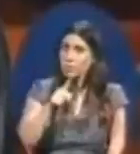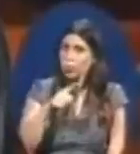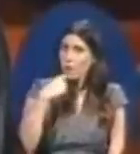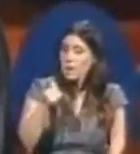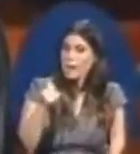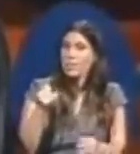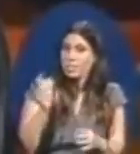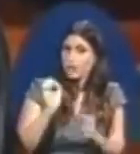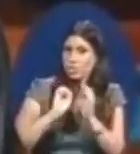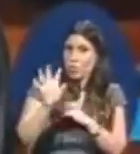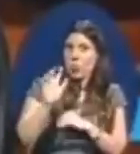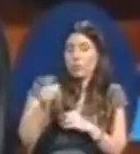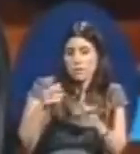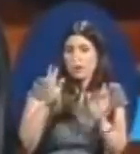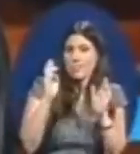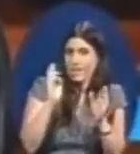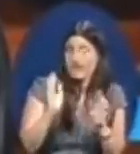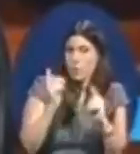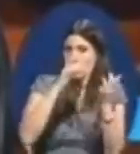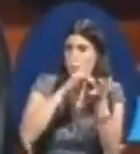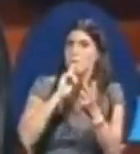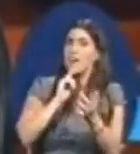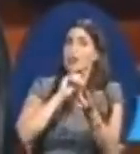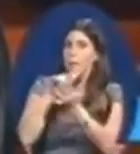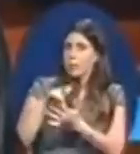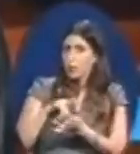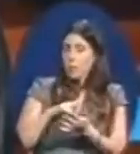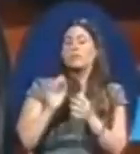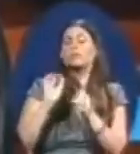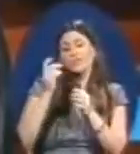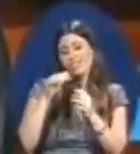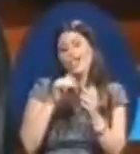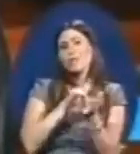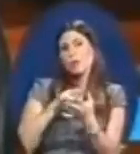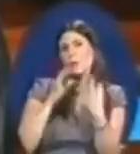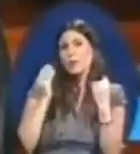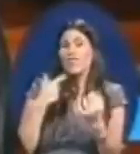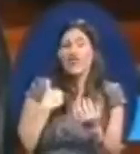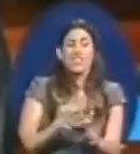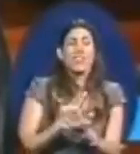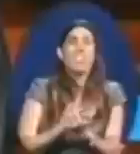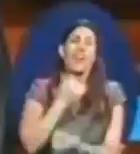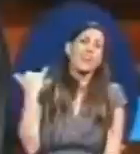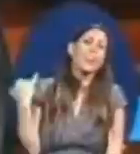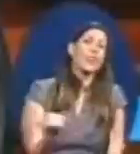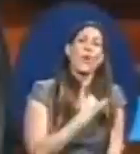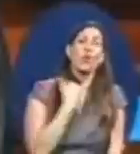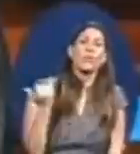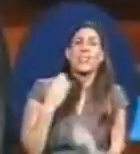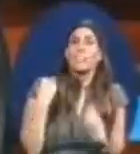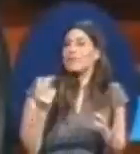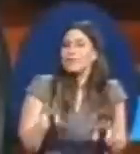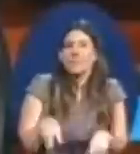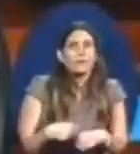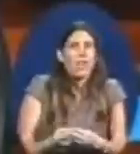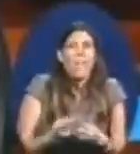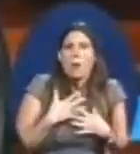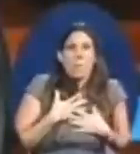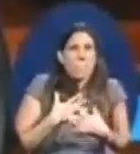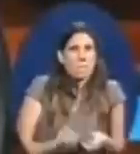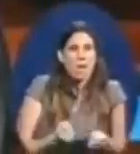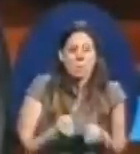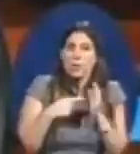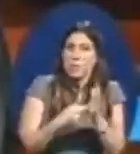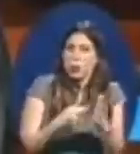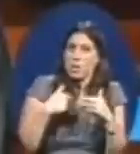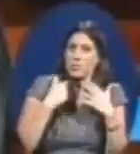קודם בשידור שאתה מקווה שזה קורה רק במעט מקומות. קודם כל יש מקומות טובים, אבל אני אדע כל הזמן לדברים שהם בלתי נסבלים. כמו למשל, אני